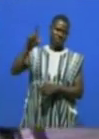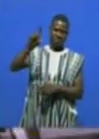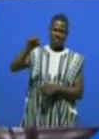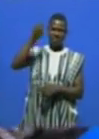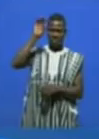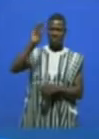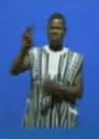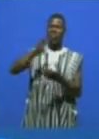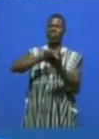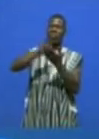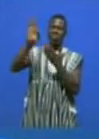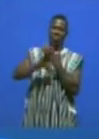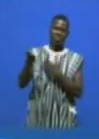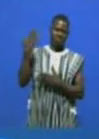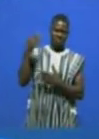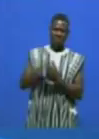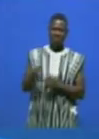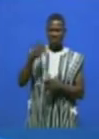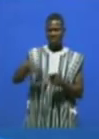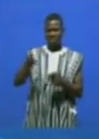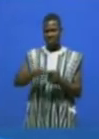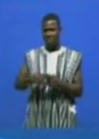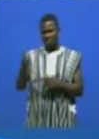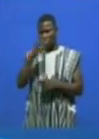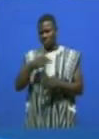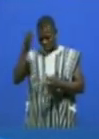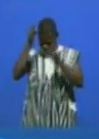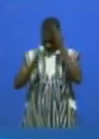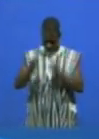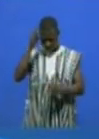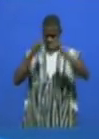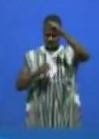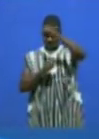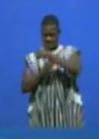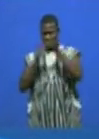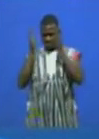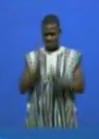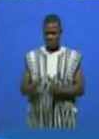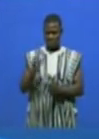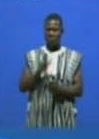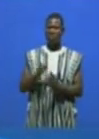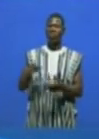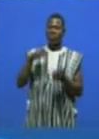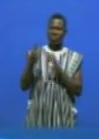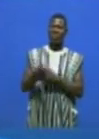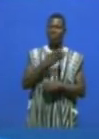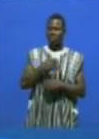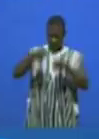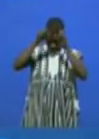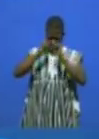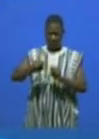les avocats de la défense étaient déportés et c'est à ce moment que le jus le président du tribunal a décidé de suspendre